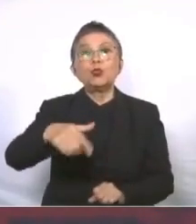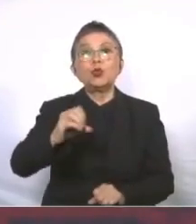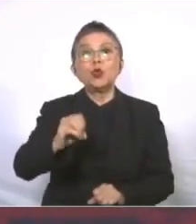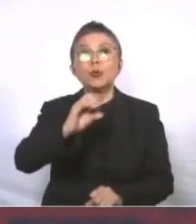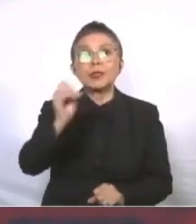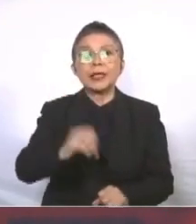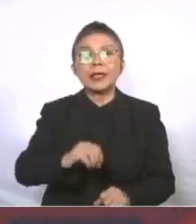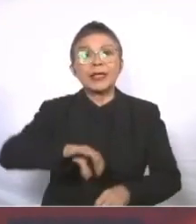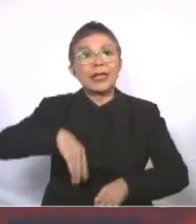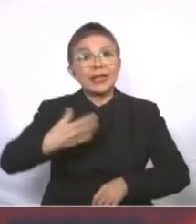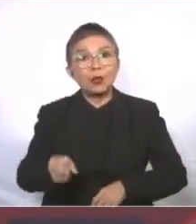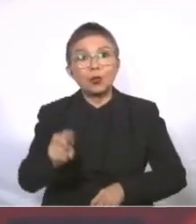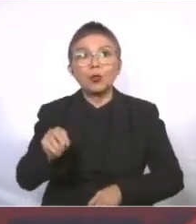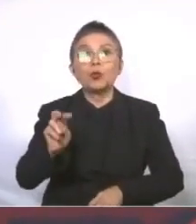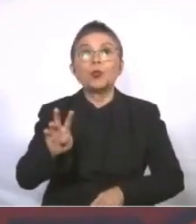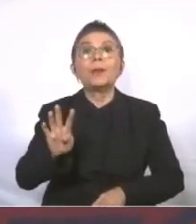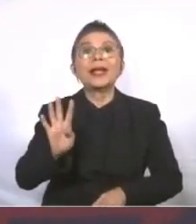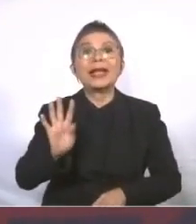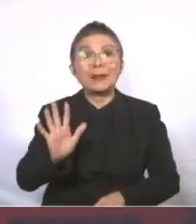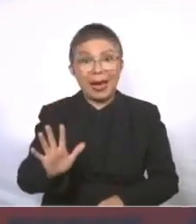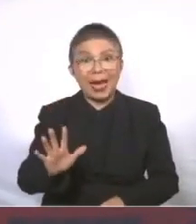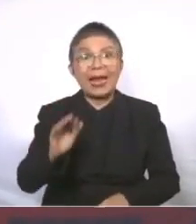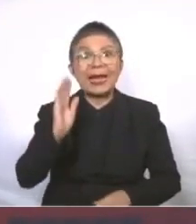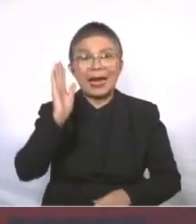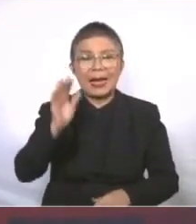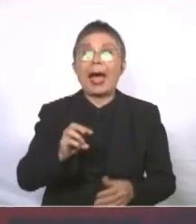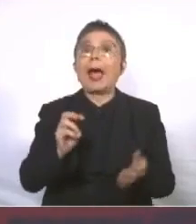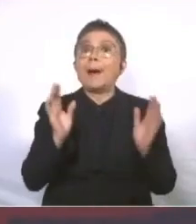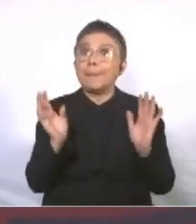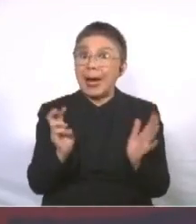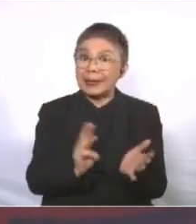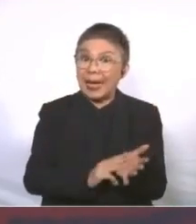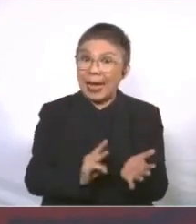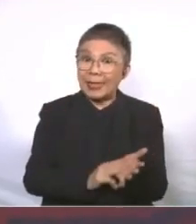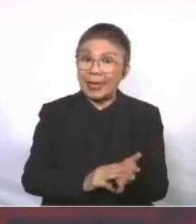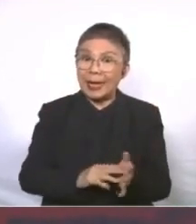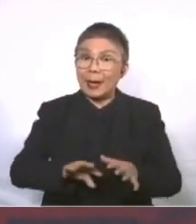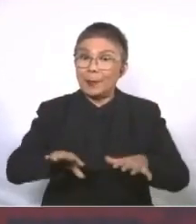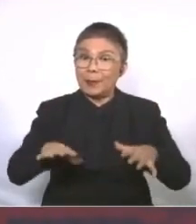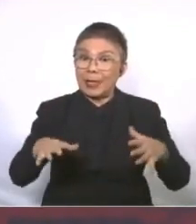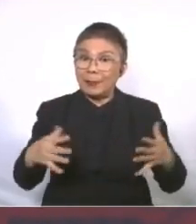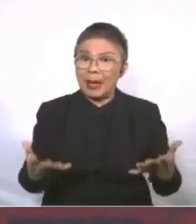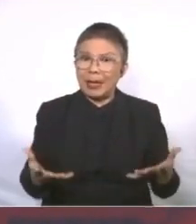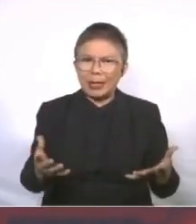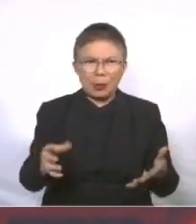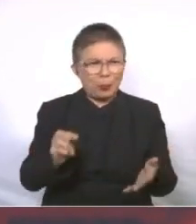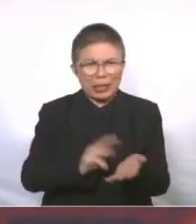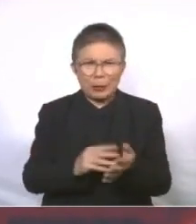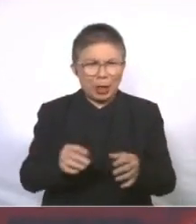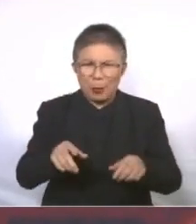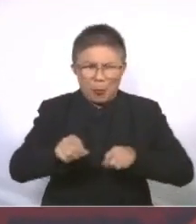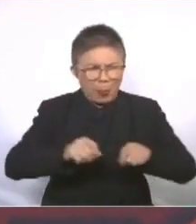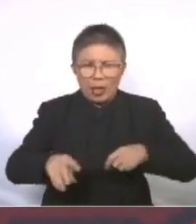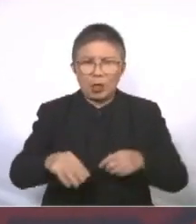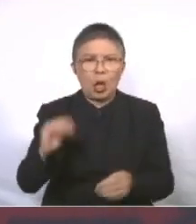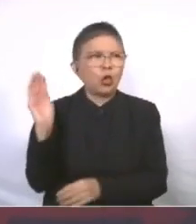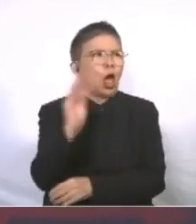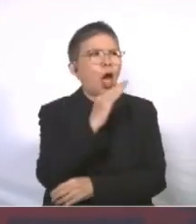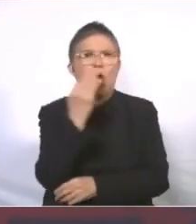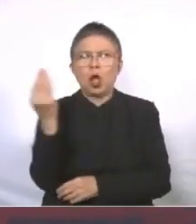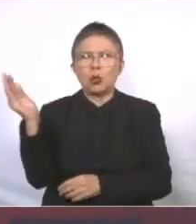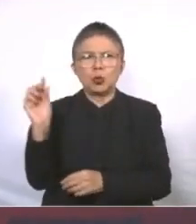tahun 2045 permasalahan akan semakin Kompleks seperti transportasi